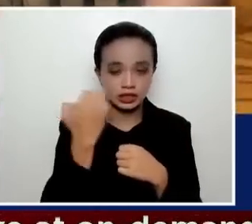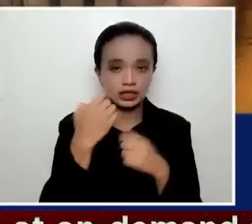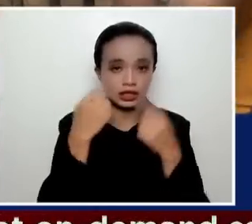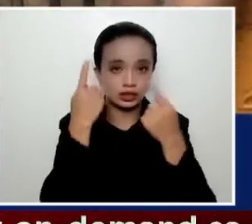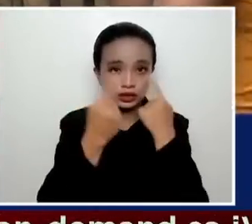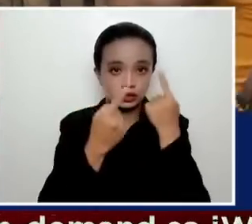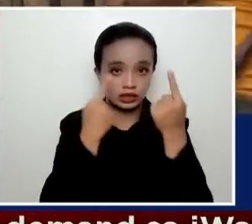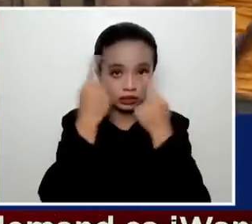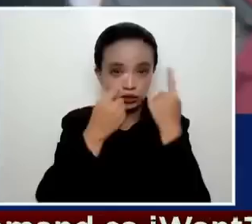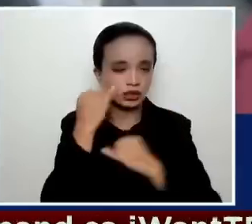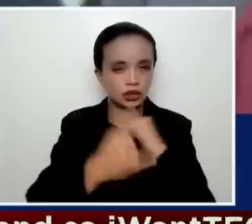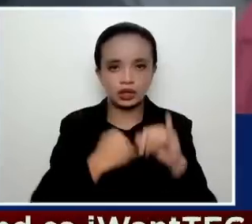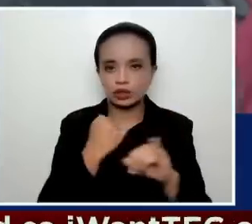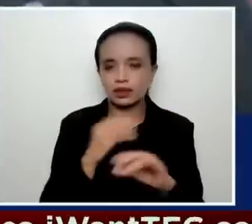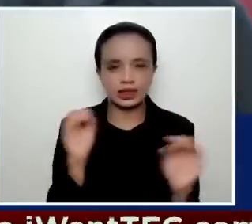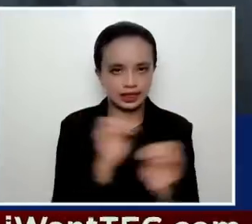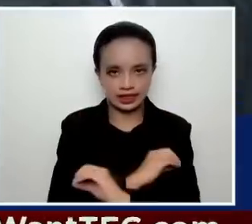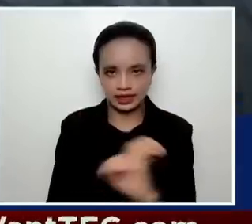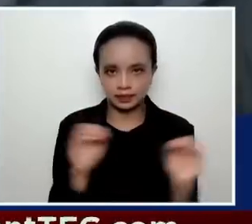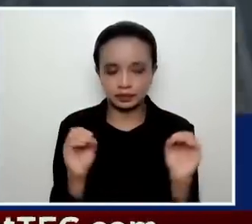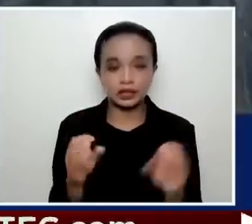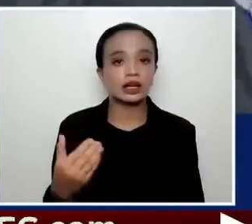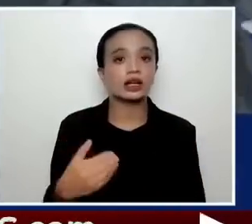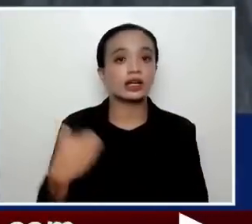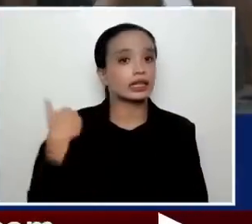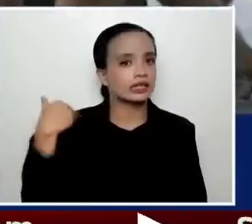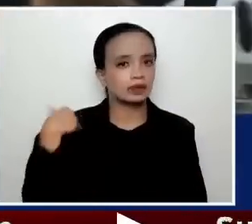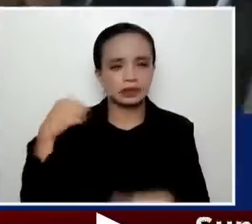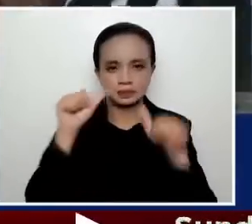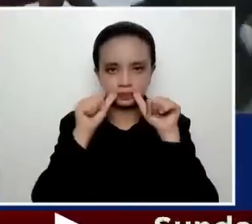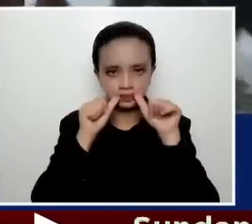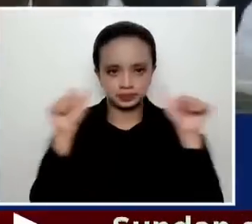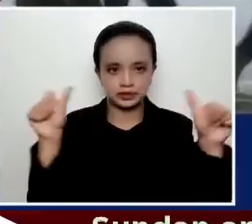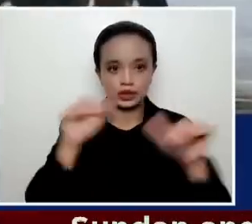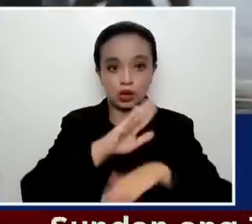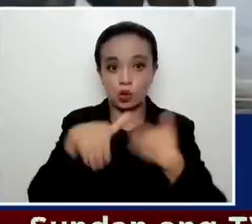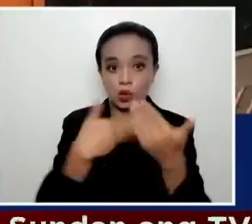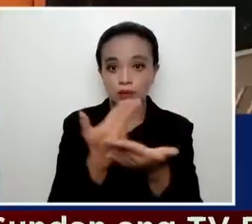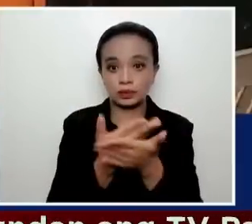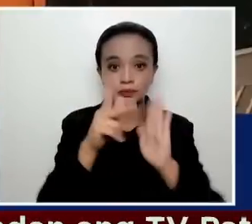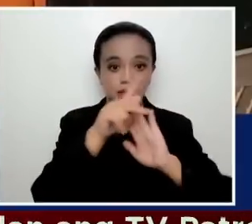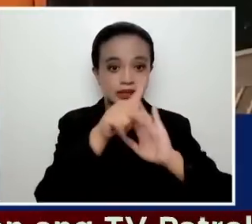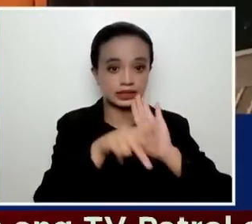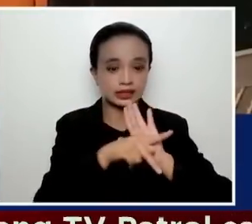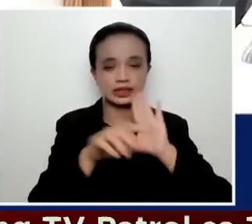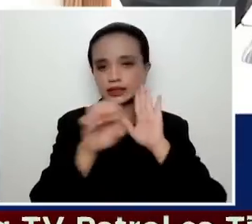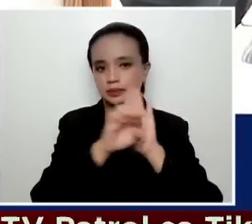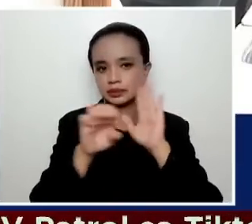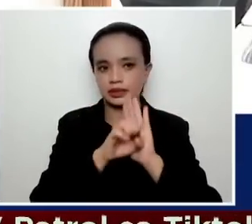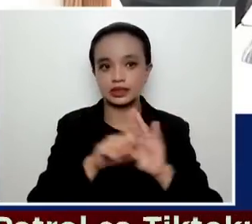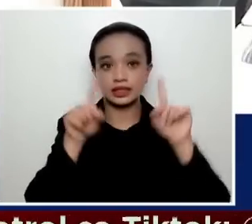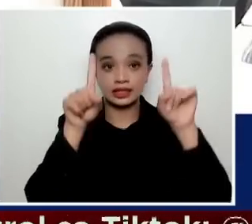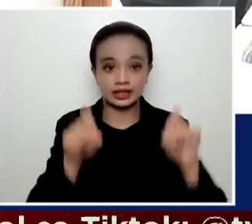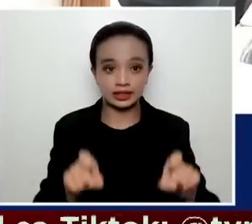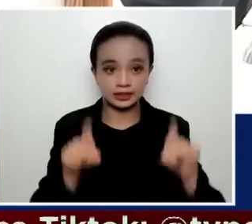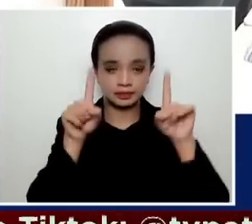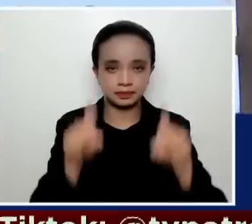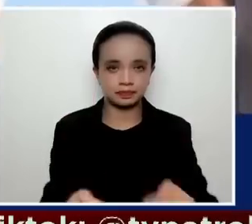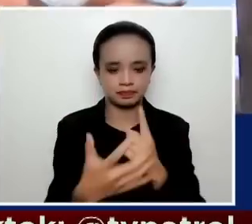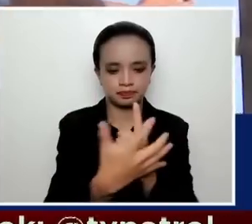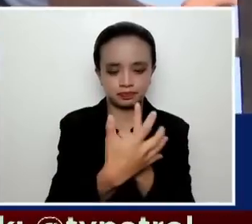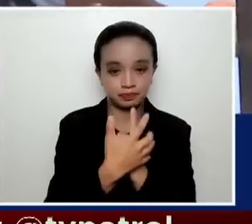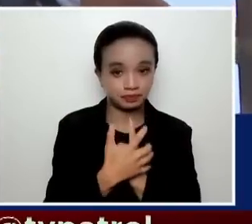pang anunsyo at hindi pa ito natatanggap ng Pangulo, lahat ng mga pulisiya katulad ng testing, isolation protocol